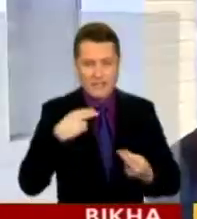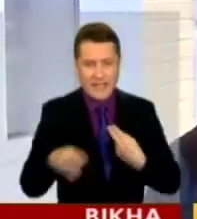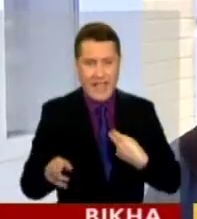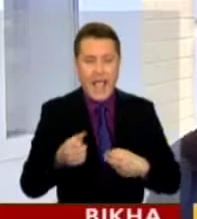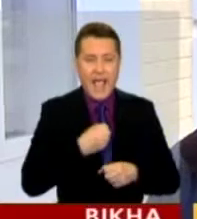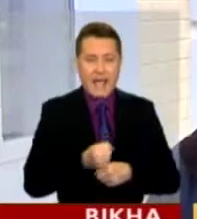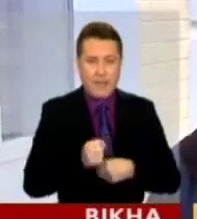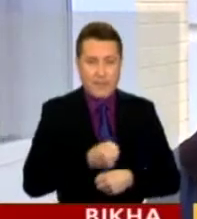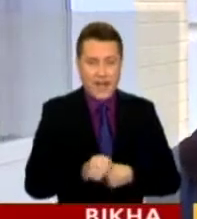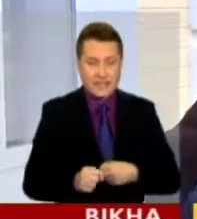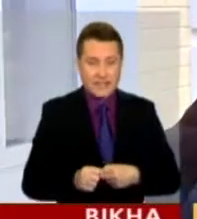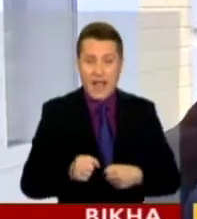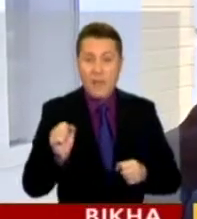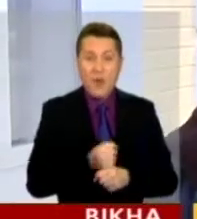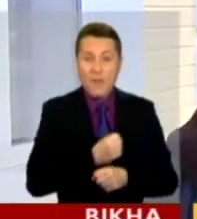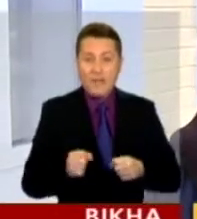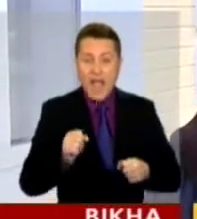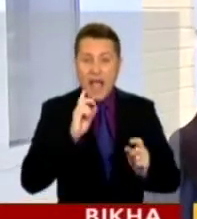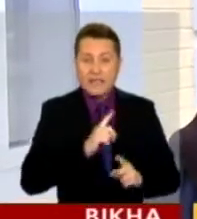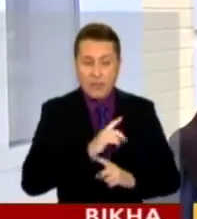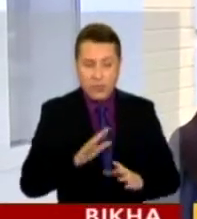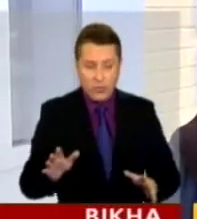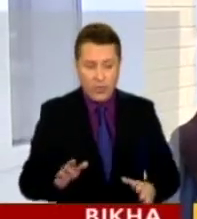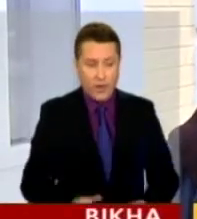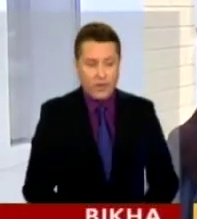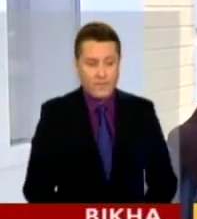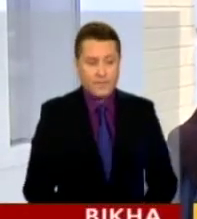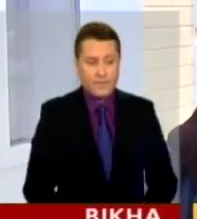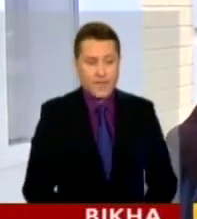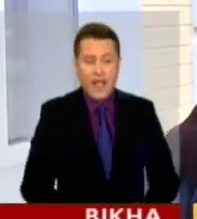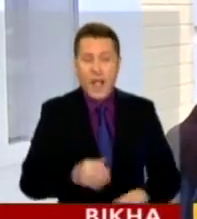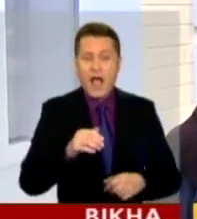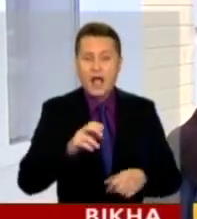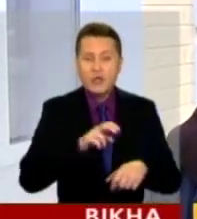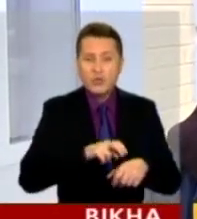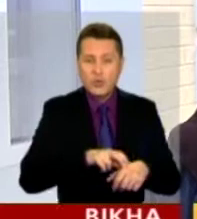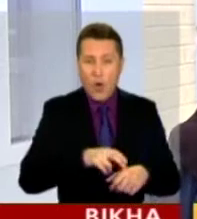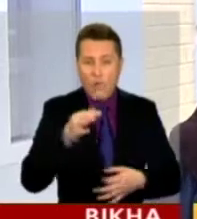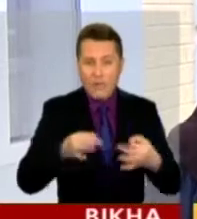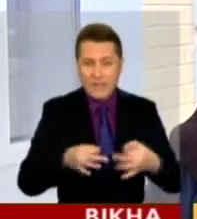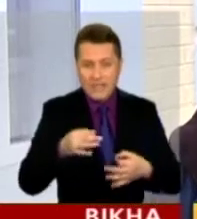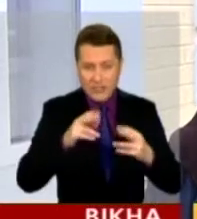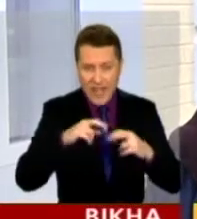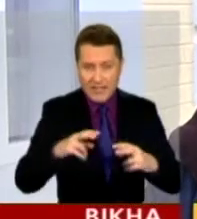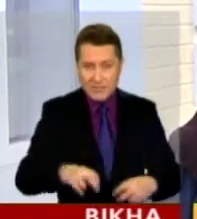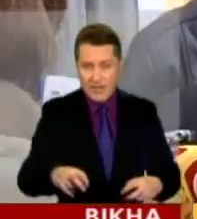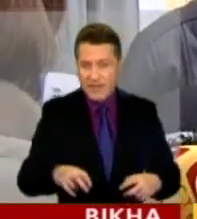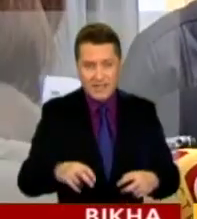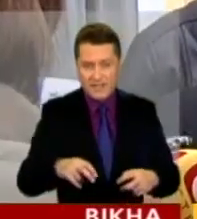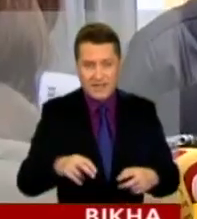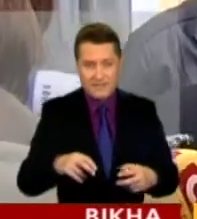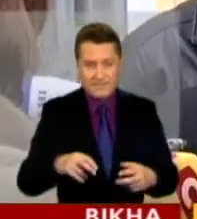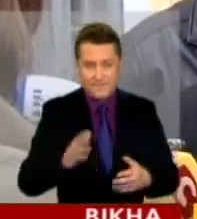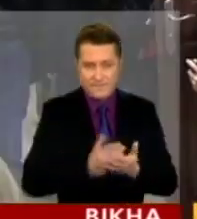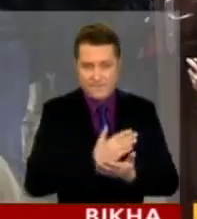репресії. Ніякого не було побиття, ви розумієте, події відбувалися в 2008 року, а судово-медичні експертизи були проведені в 2013 році. Буде